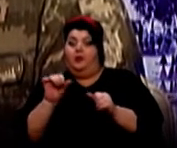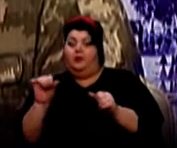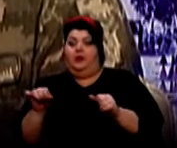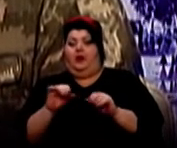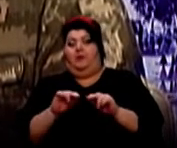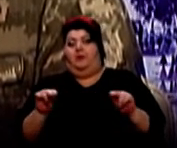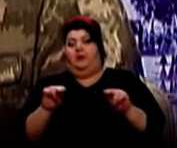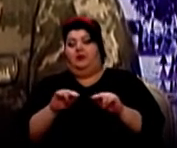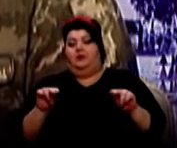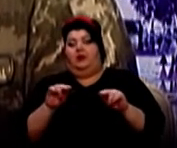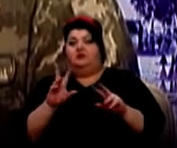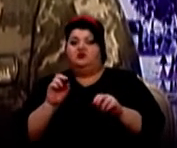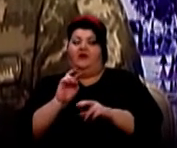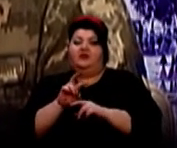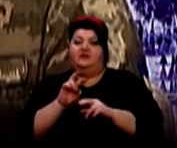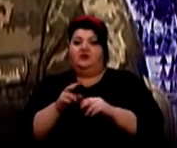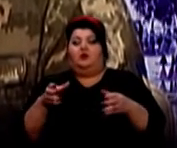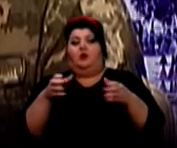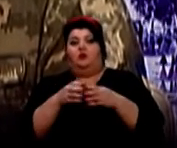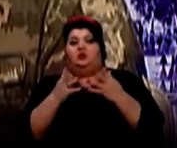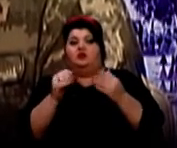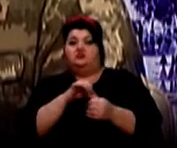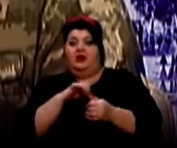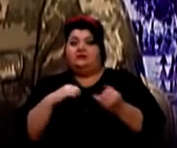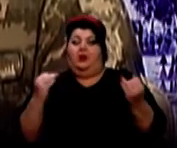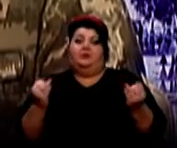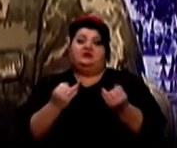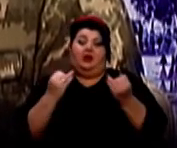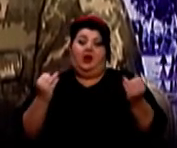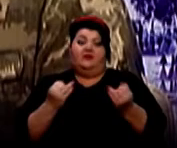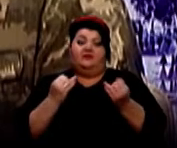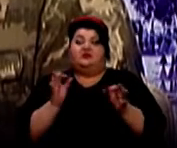в школі, ще відвідував гуртки, ще сам цікавився, то, звичайно,